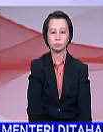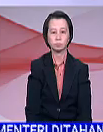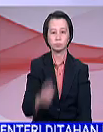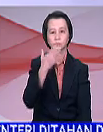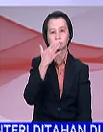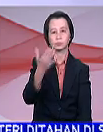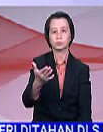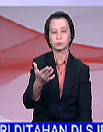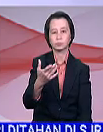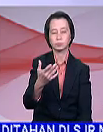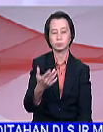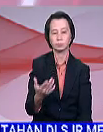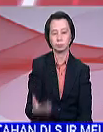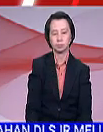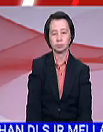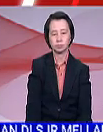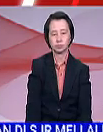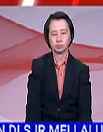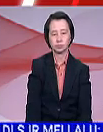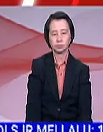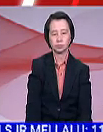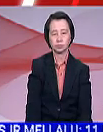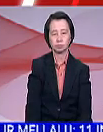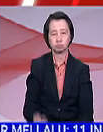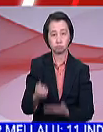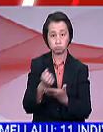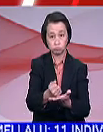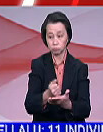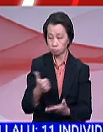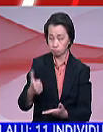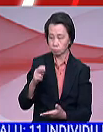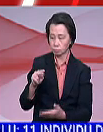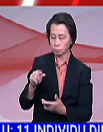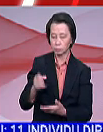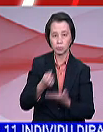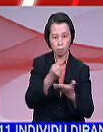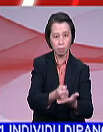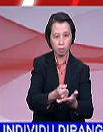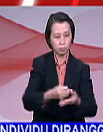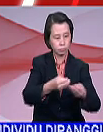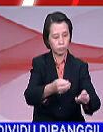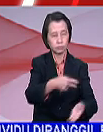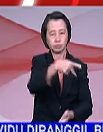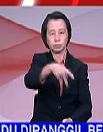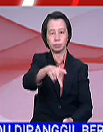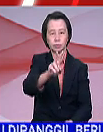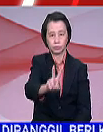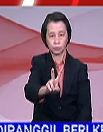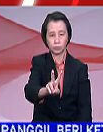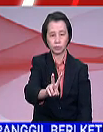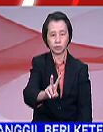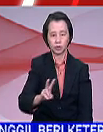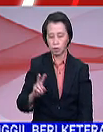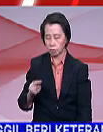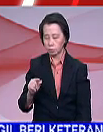Baik, terima kasih Zihra. Bukan sahaja membantu melancarkan proses vaksinasi di Pusat Pemberian Vaksin PPV,